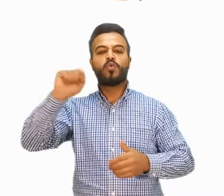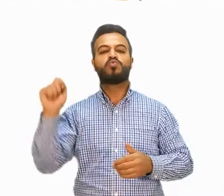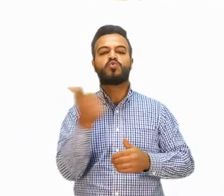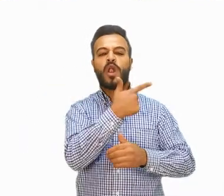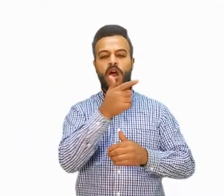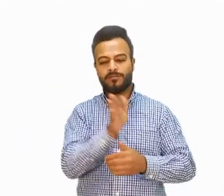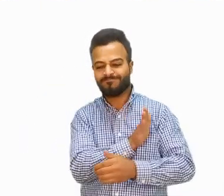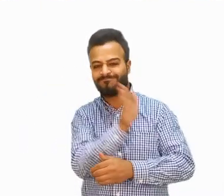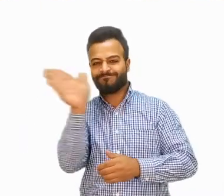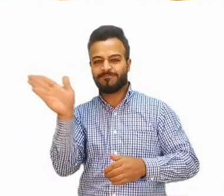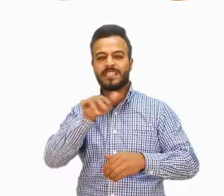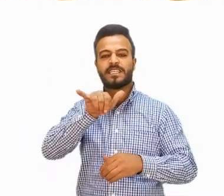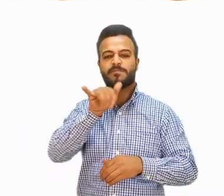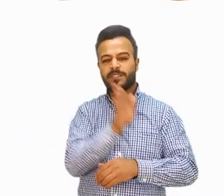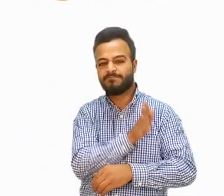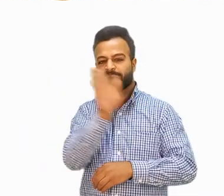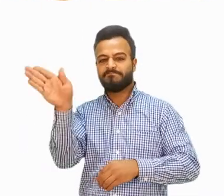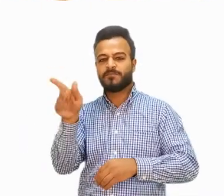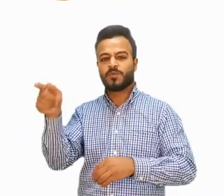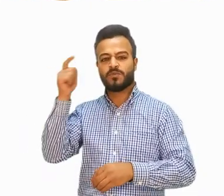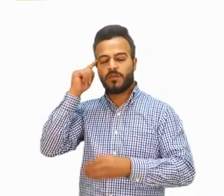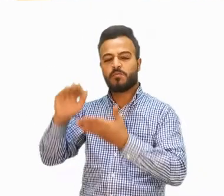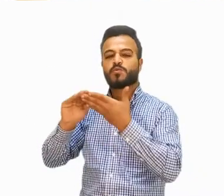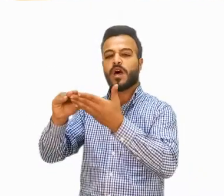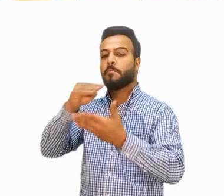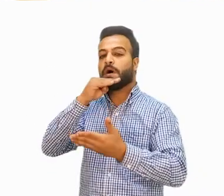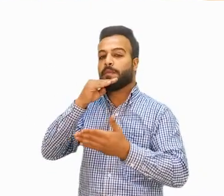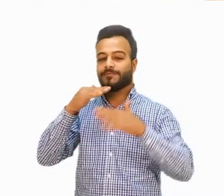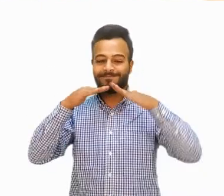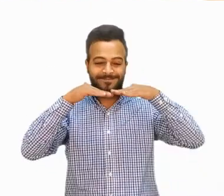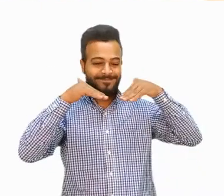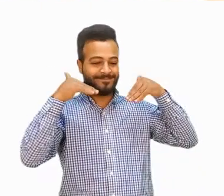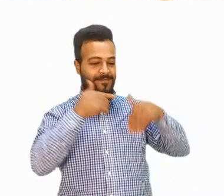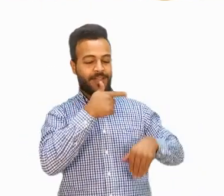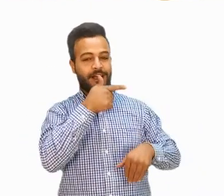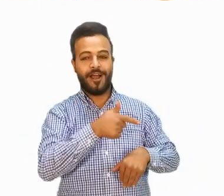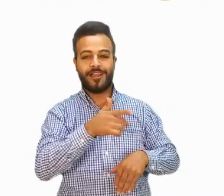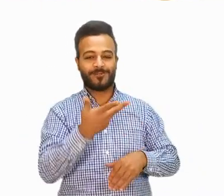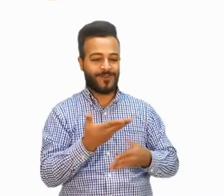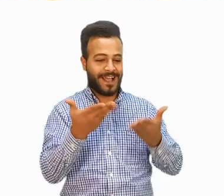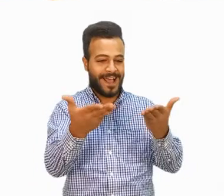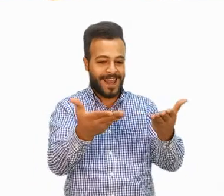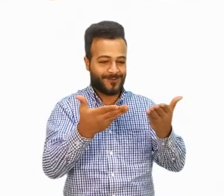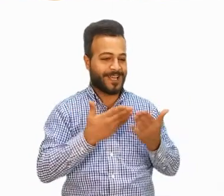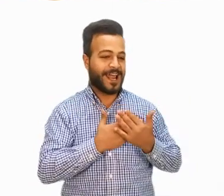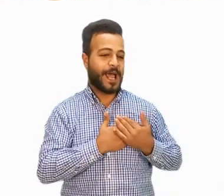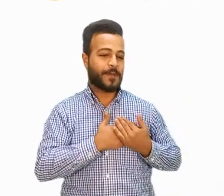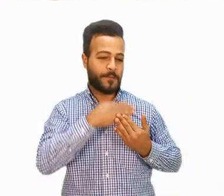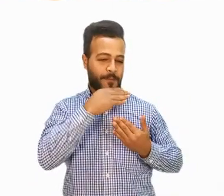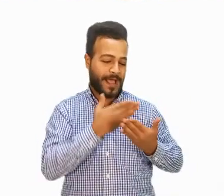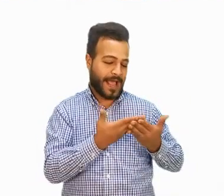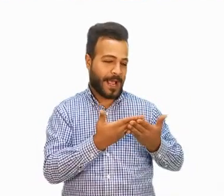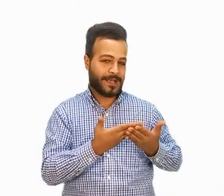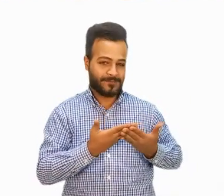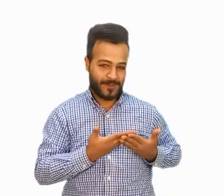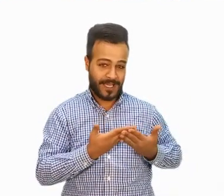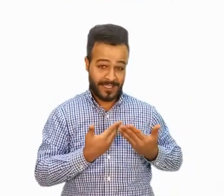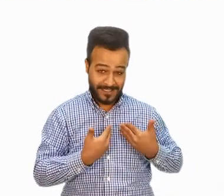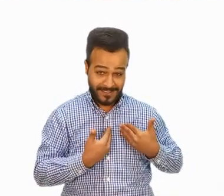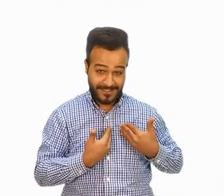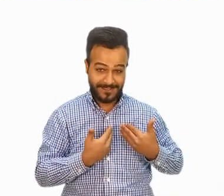أسرعت ياسمين لمساعدة أبيها الذي ابتسم وقال: أهلا حبيبة بابا، هل